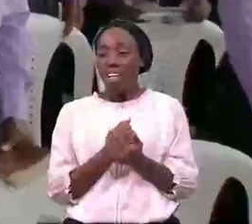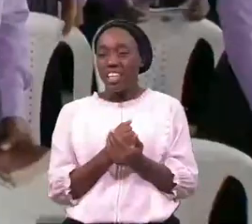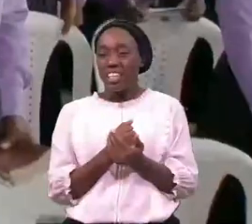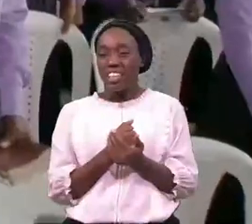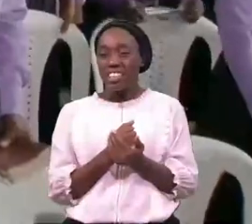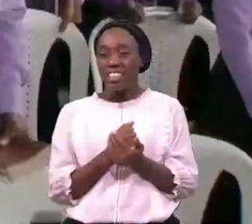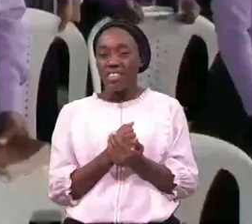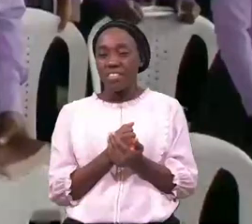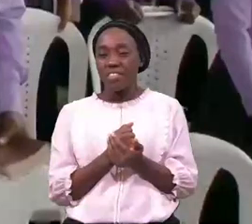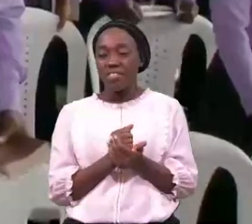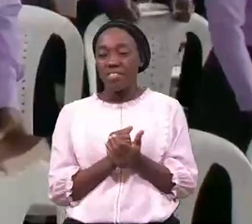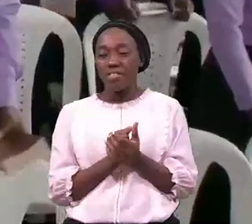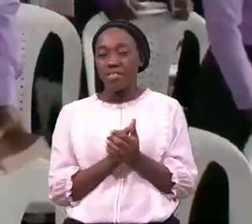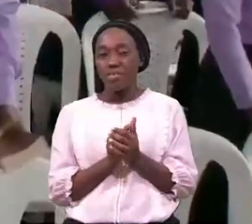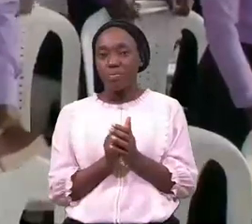Amen.